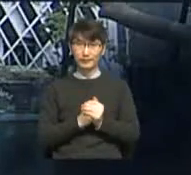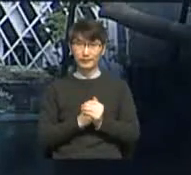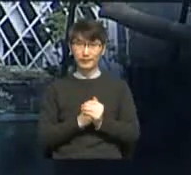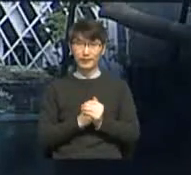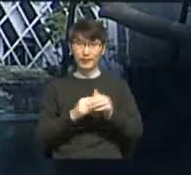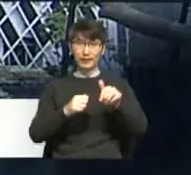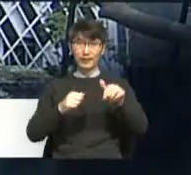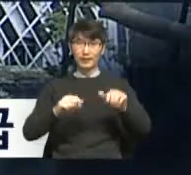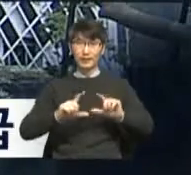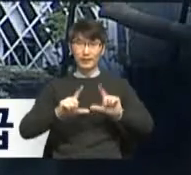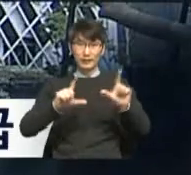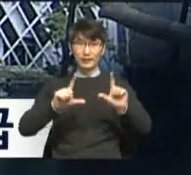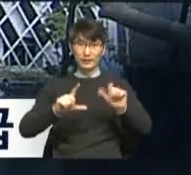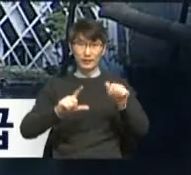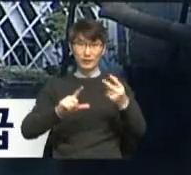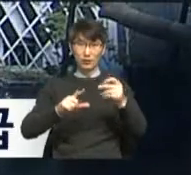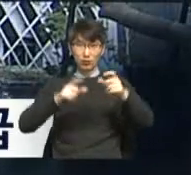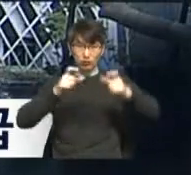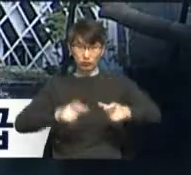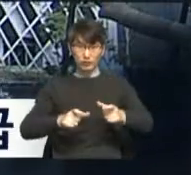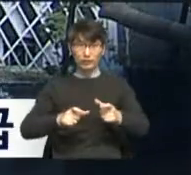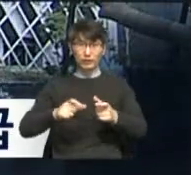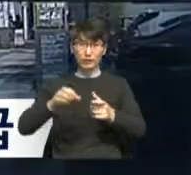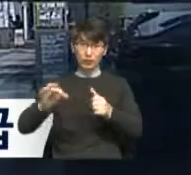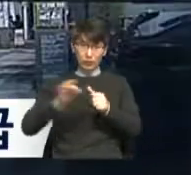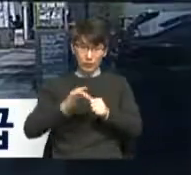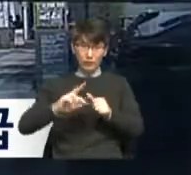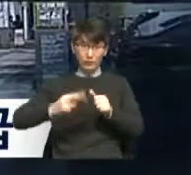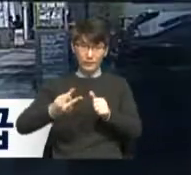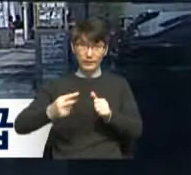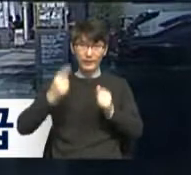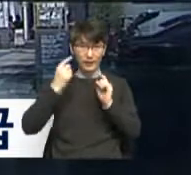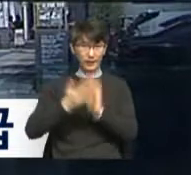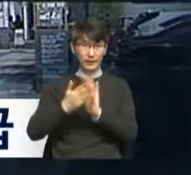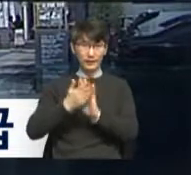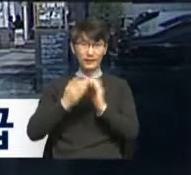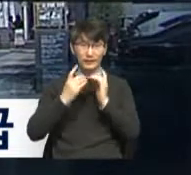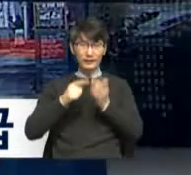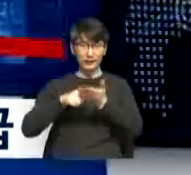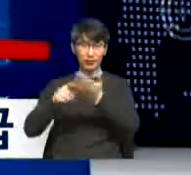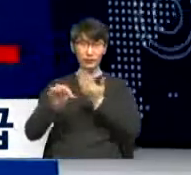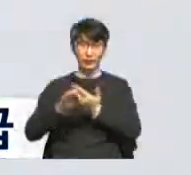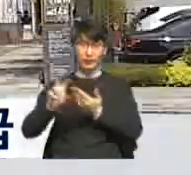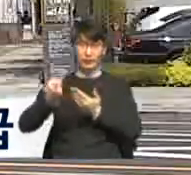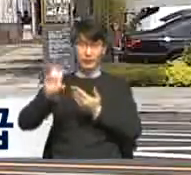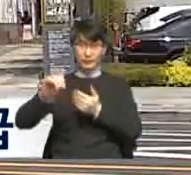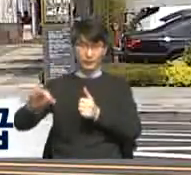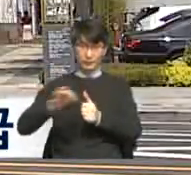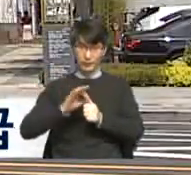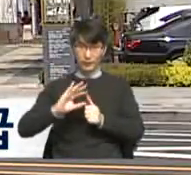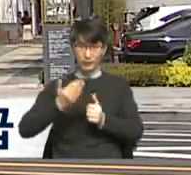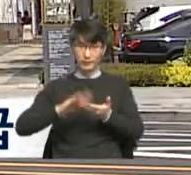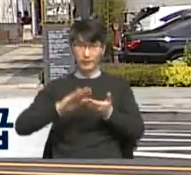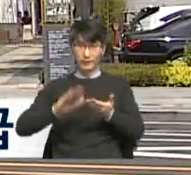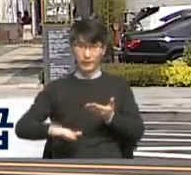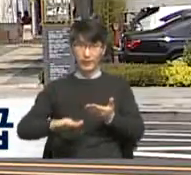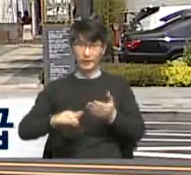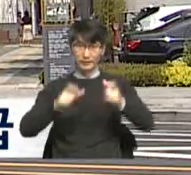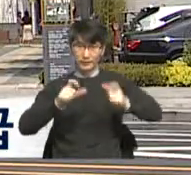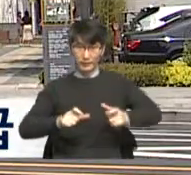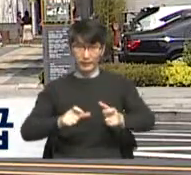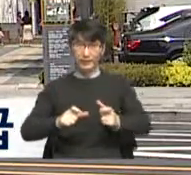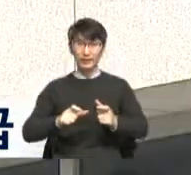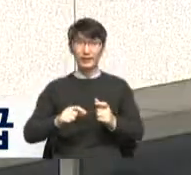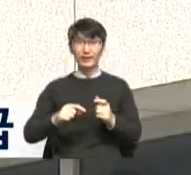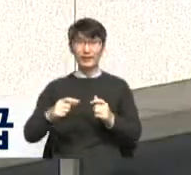강동구에서 복지 급여를 받는 사람이 소득이 변경됐다고 자진 신고하면 20만원을 받을 수 있습니다 강동구는